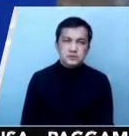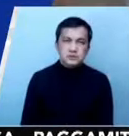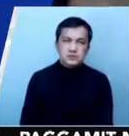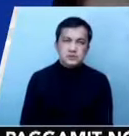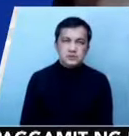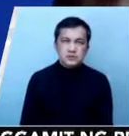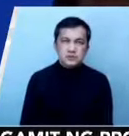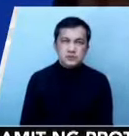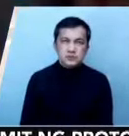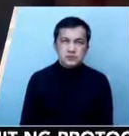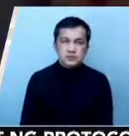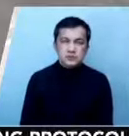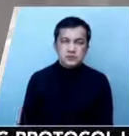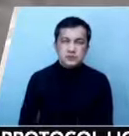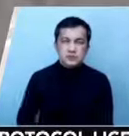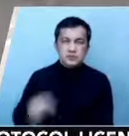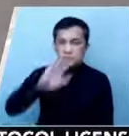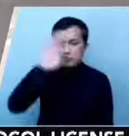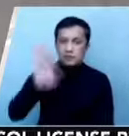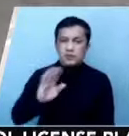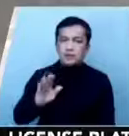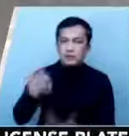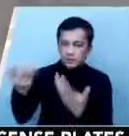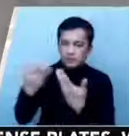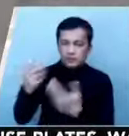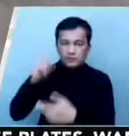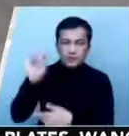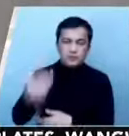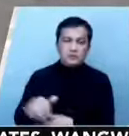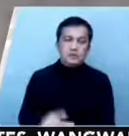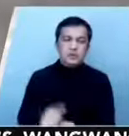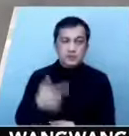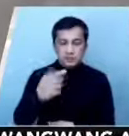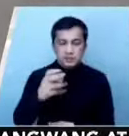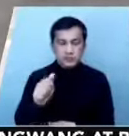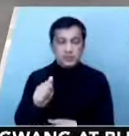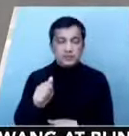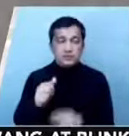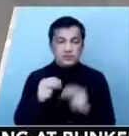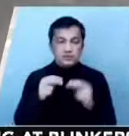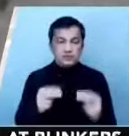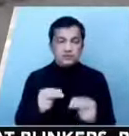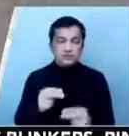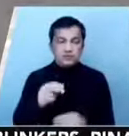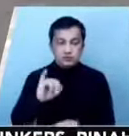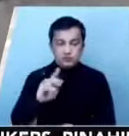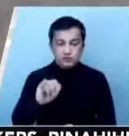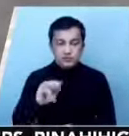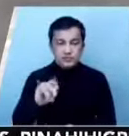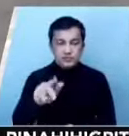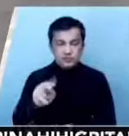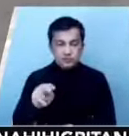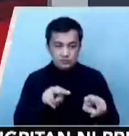papabayaan magkakailan. Para sa GMA Integrated News, June Veneracion, Nakatutok, 24